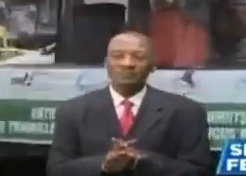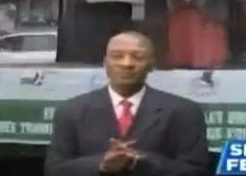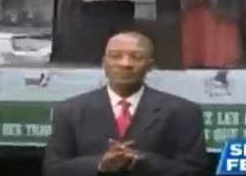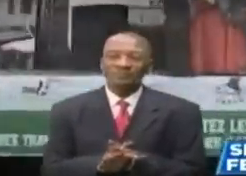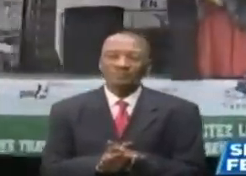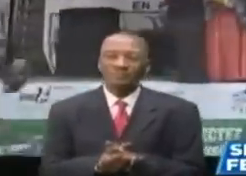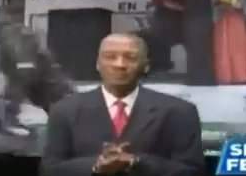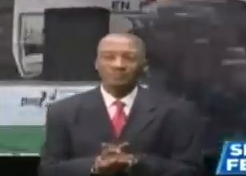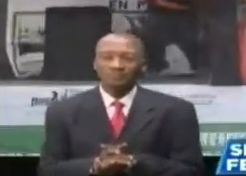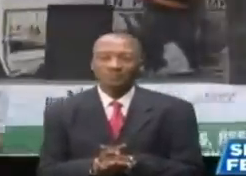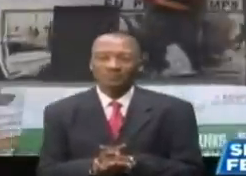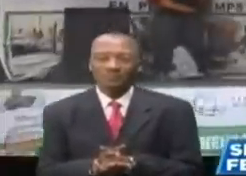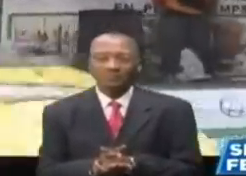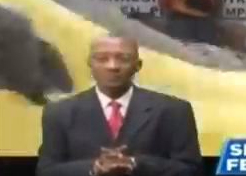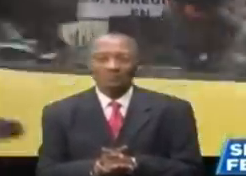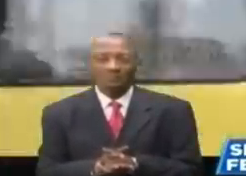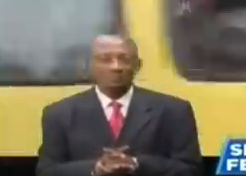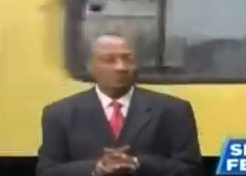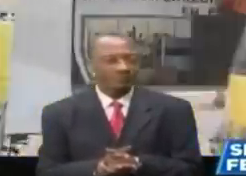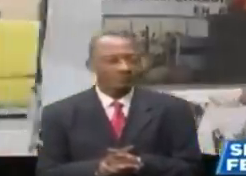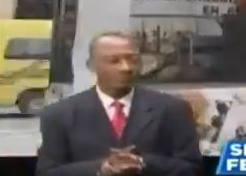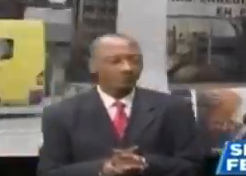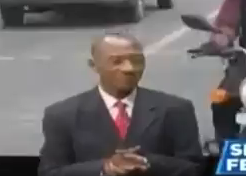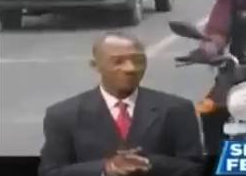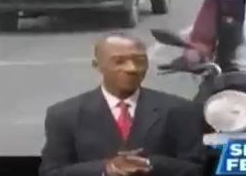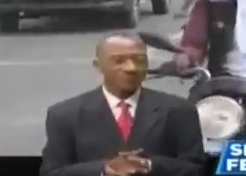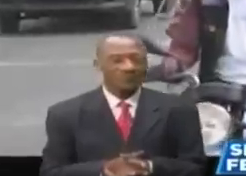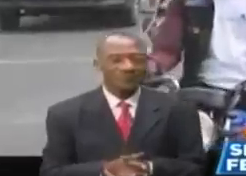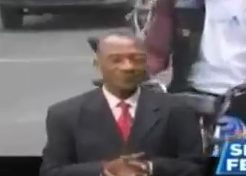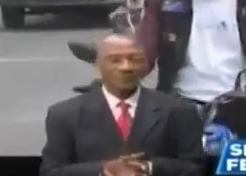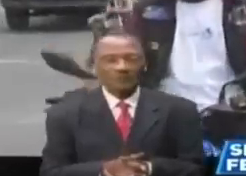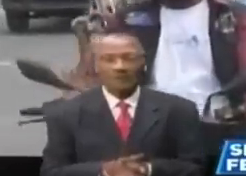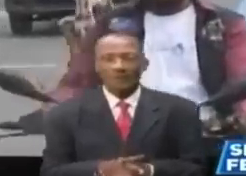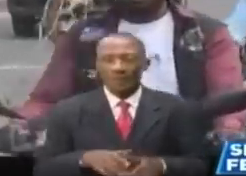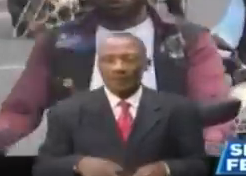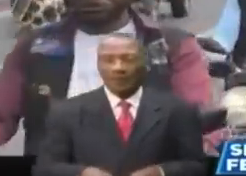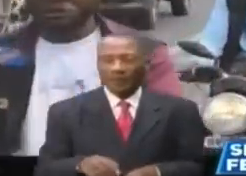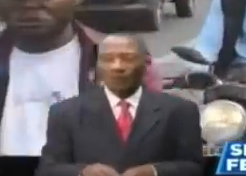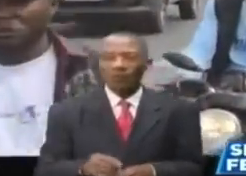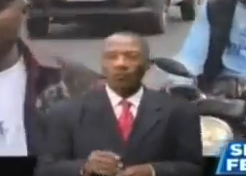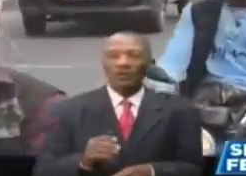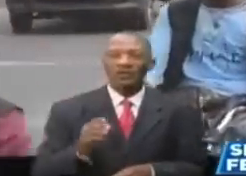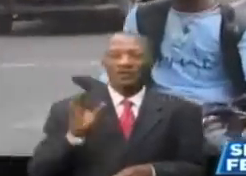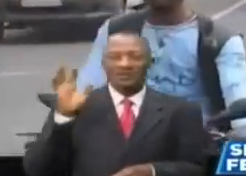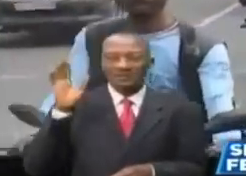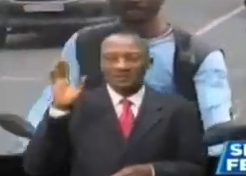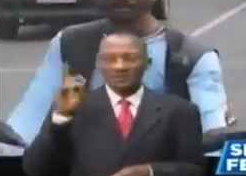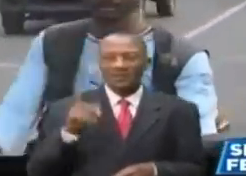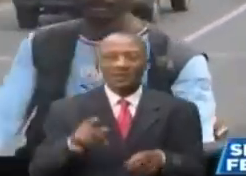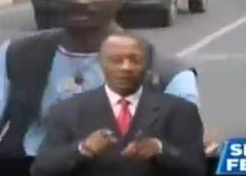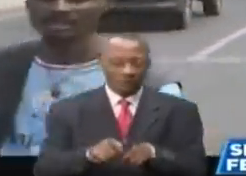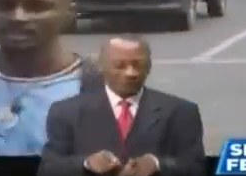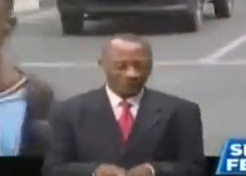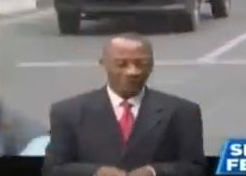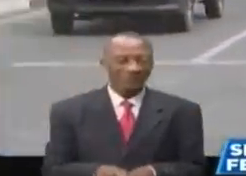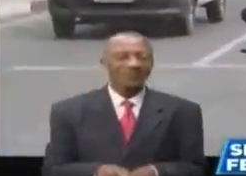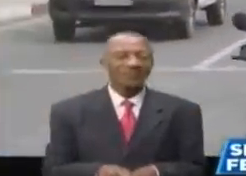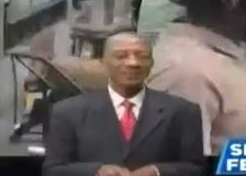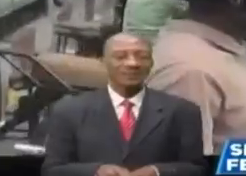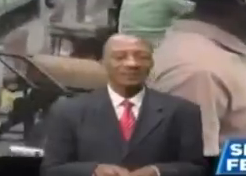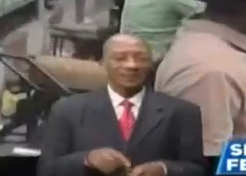de trois districts de la capitale Kinshasa, dont Lukunga, Funa et Moamba, ont vibré au rythme de la caravane motorisée